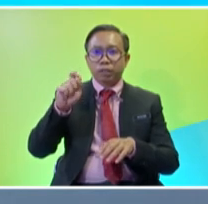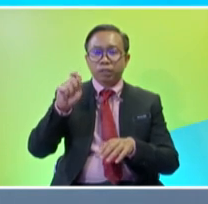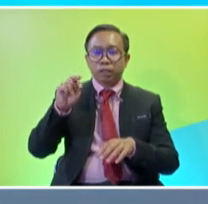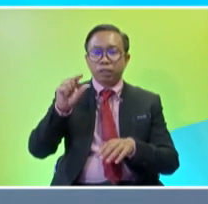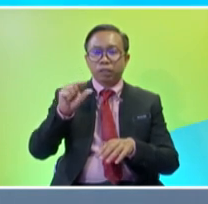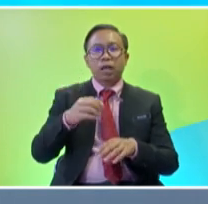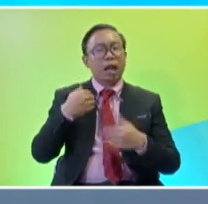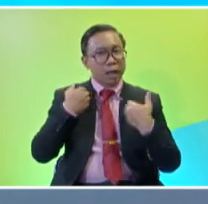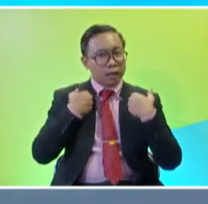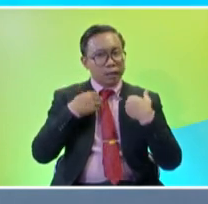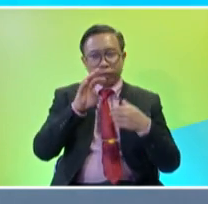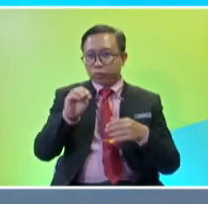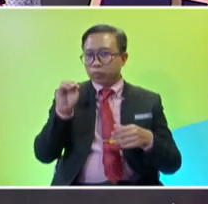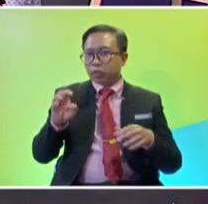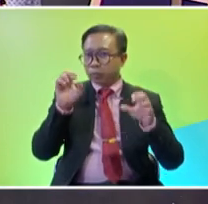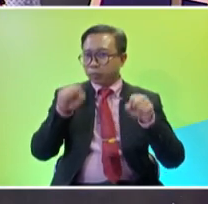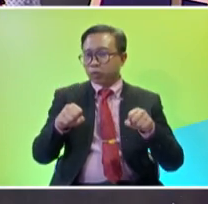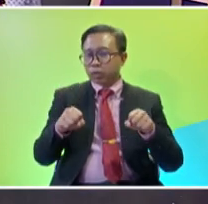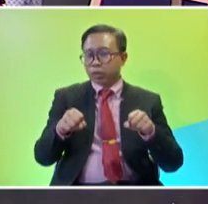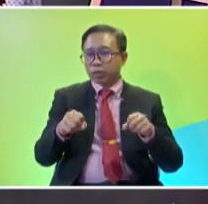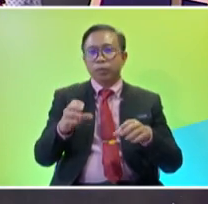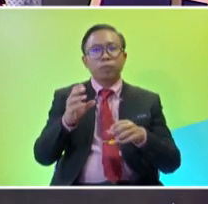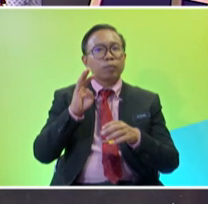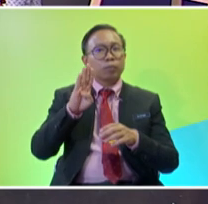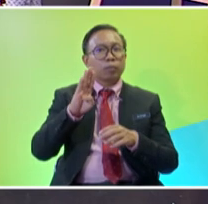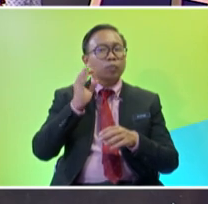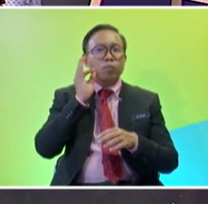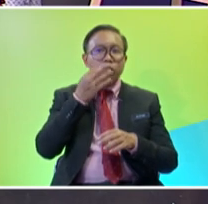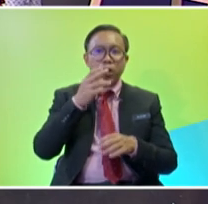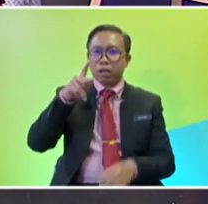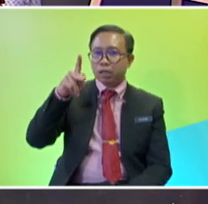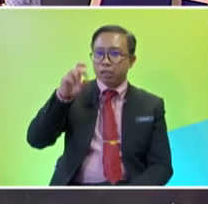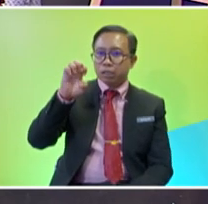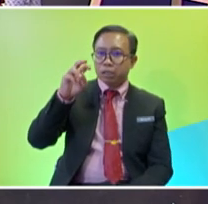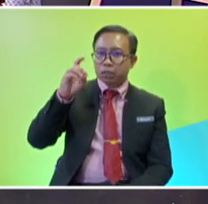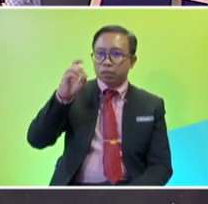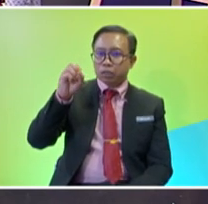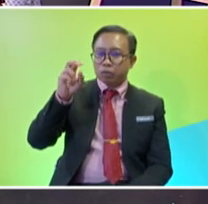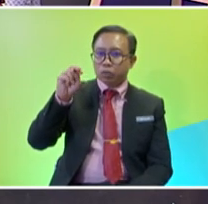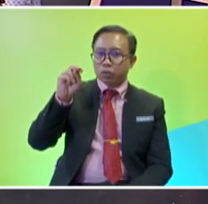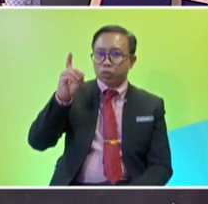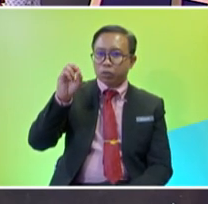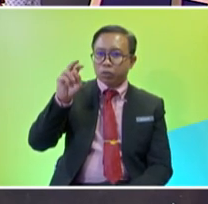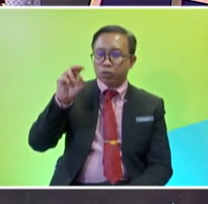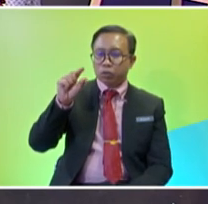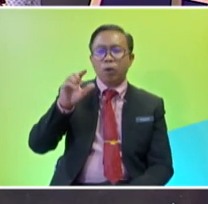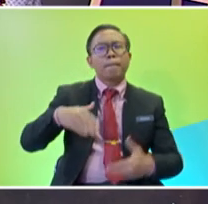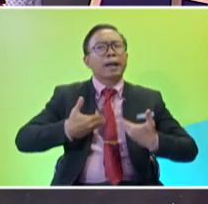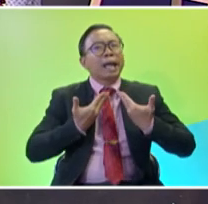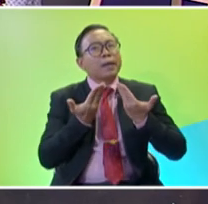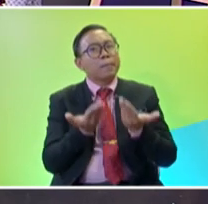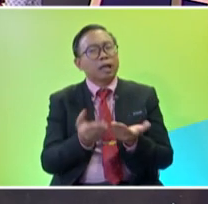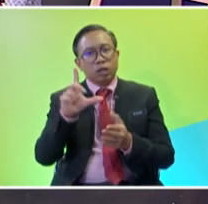murid-murid Boleh dapatkan buah kedondong ah kita coba tengok macam mana daripada